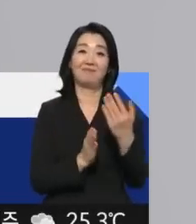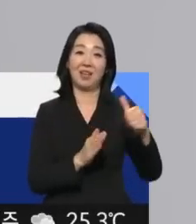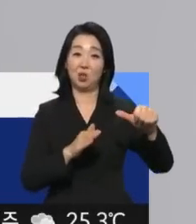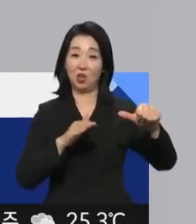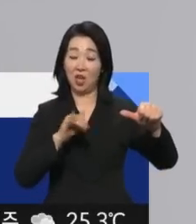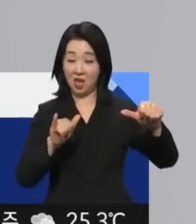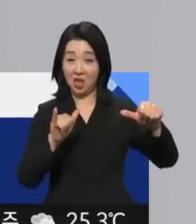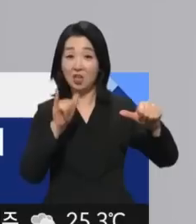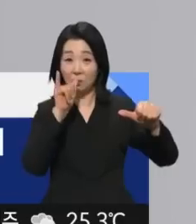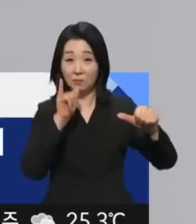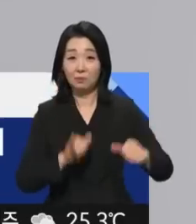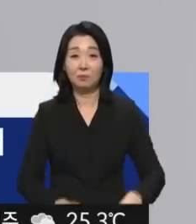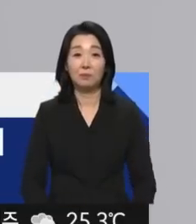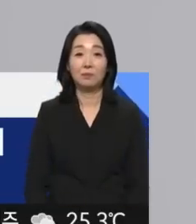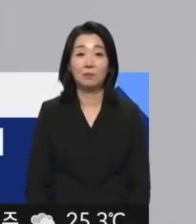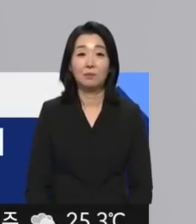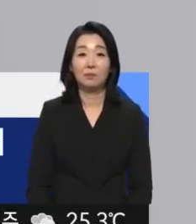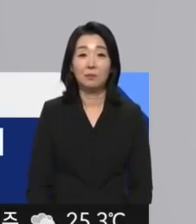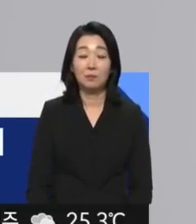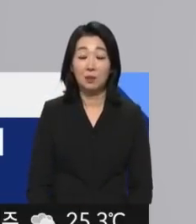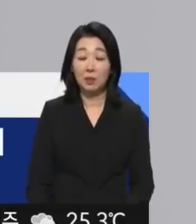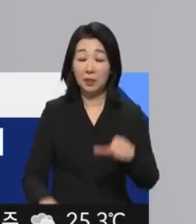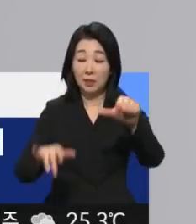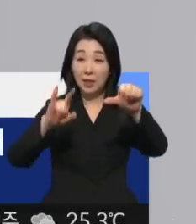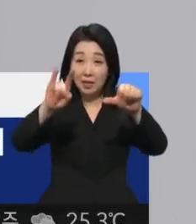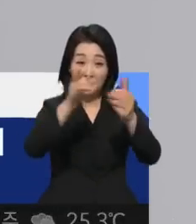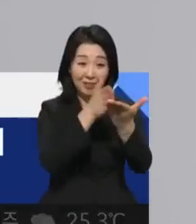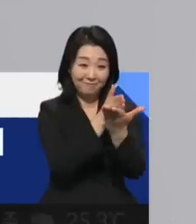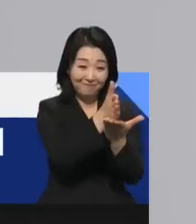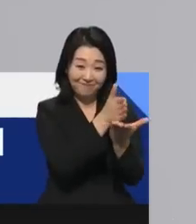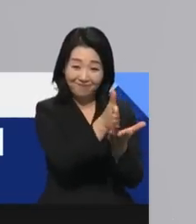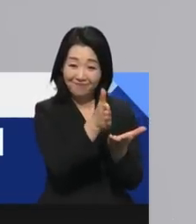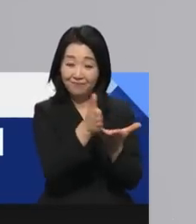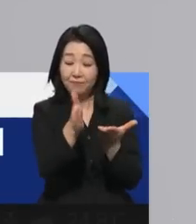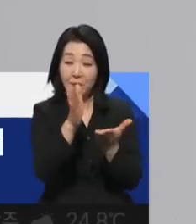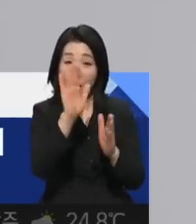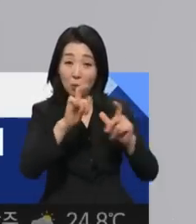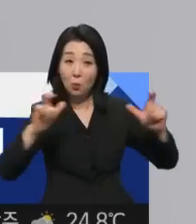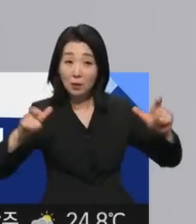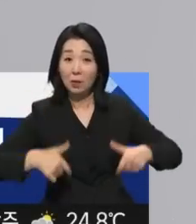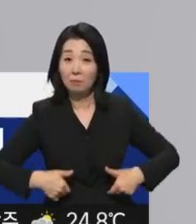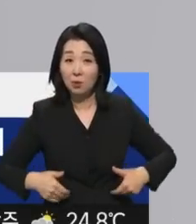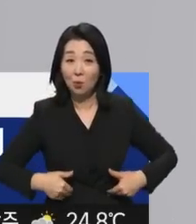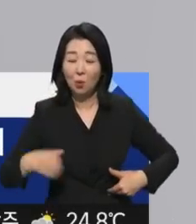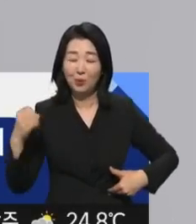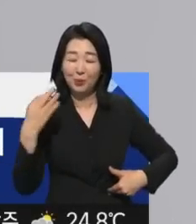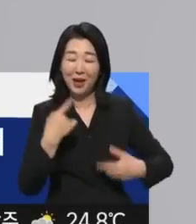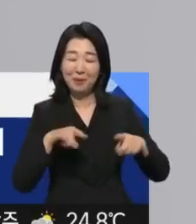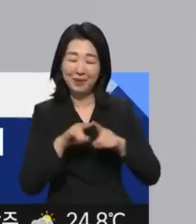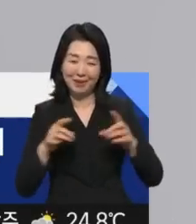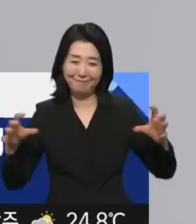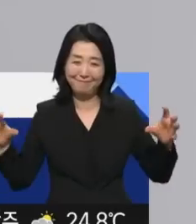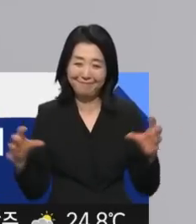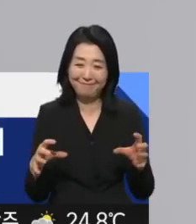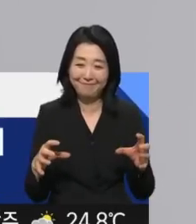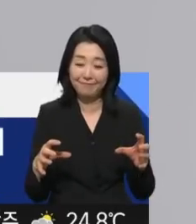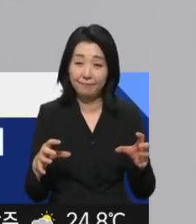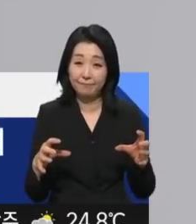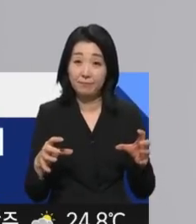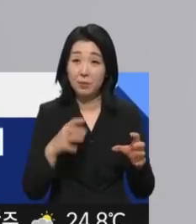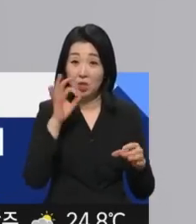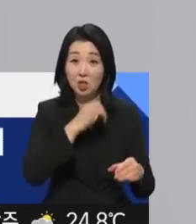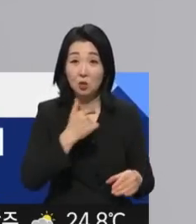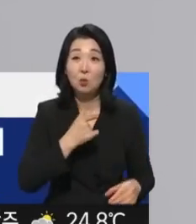기둥을 세웠습니다. 이들 다섯 개 분야의 협력이 확대되고 시너지를 발휘하면서